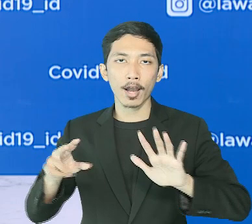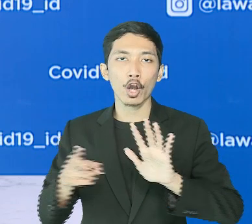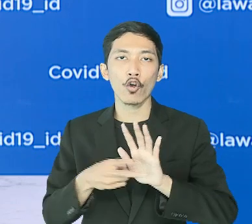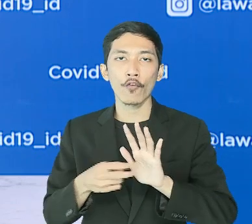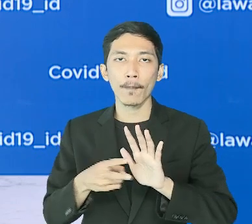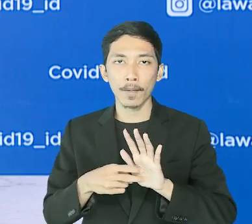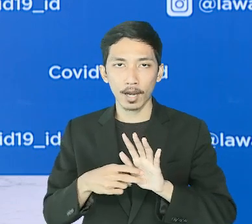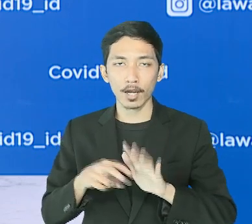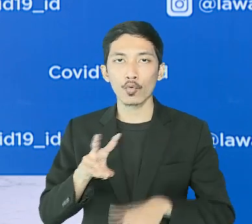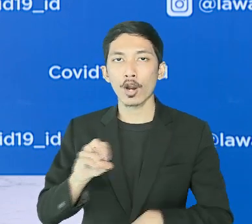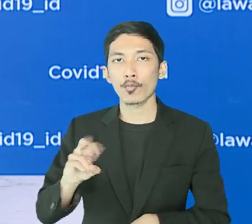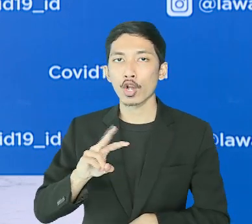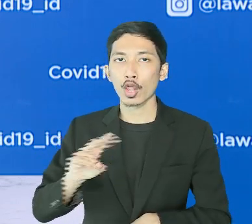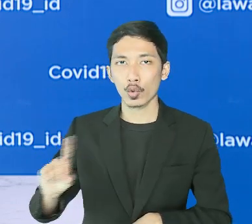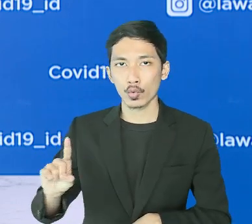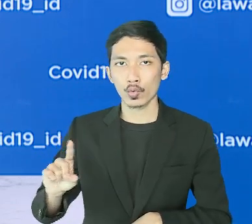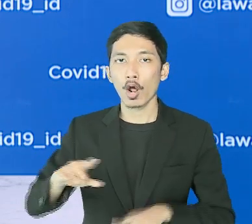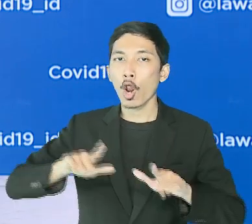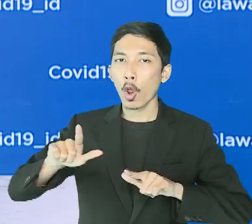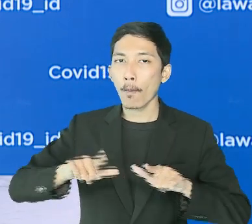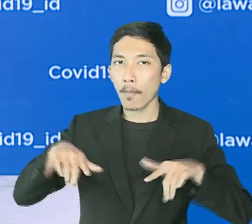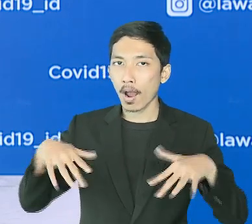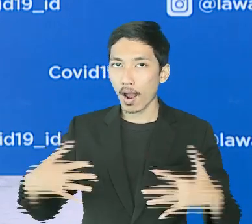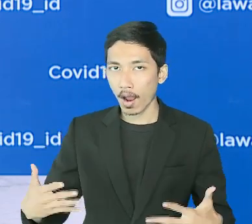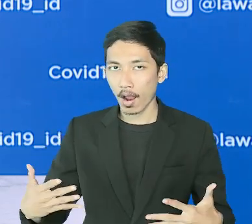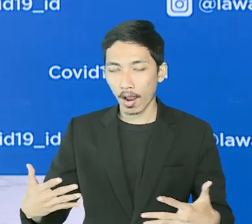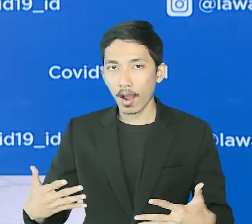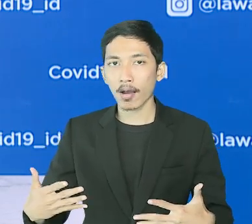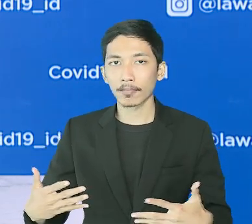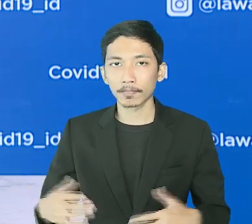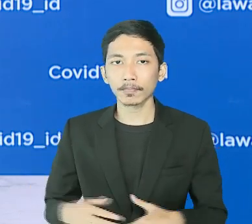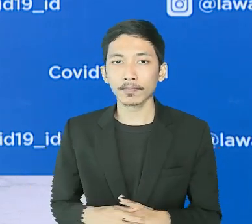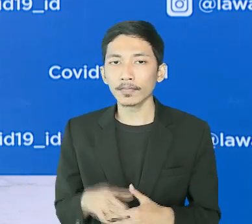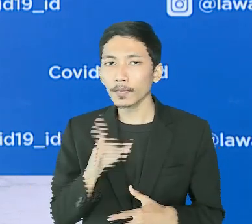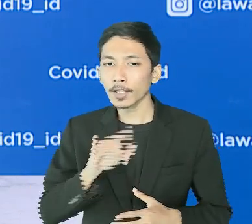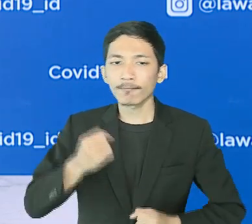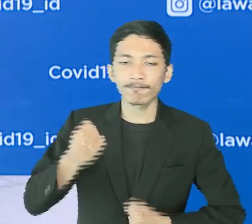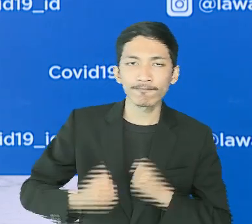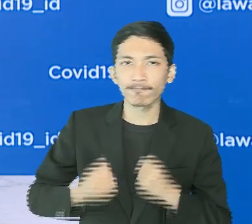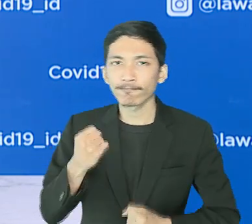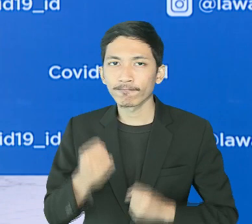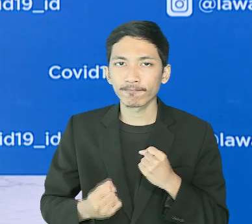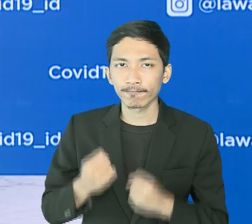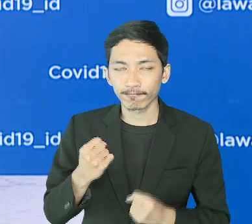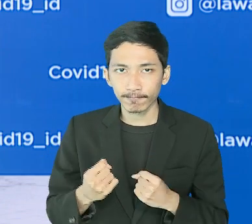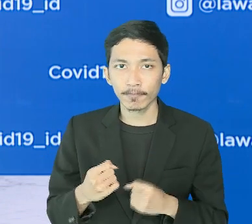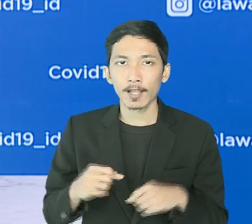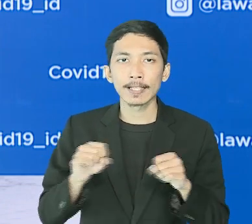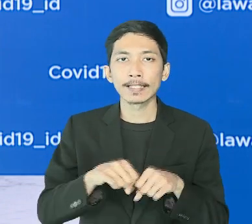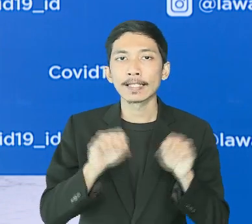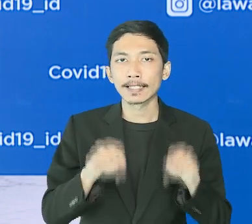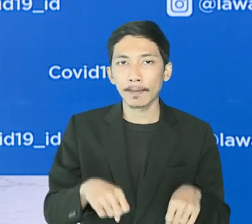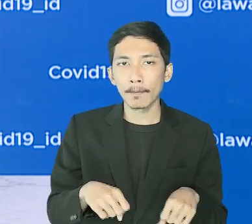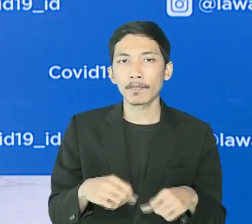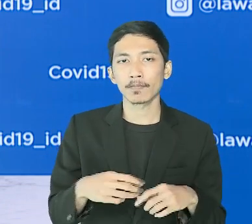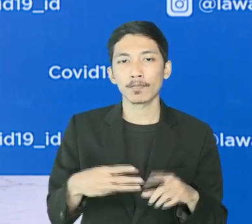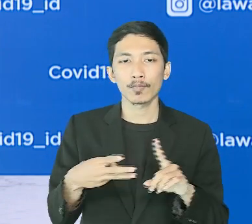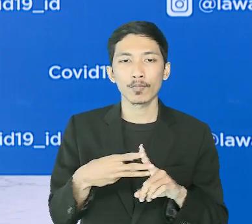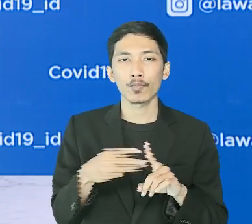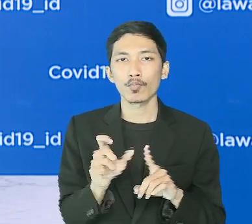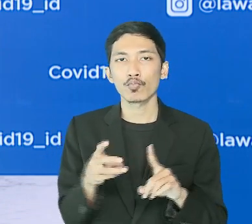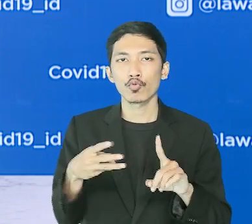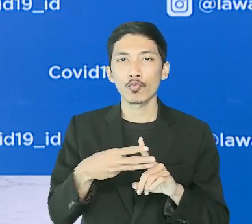2021. Kompetisi ini akan menerapkan sistem bubble to bubble. Dengan menggunakan sistem bubble to bubble,